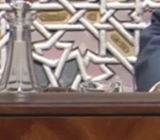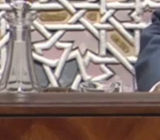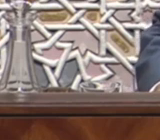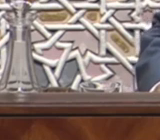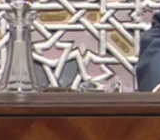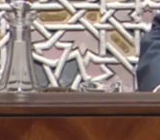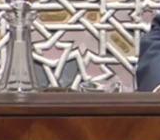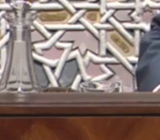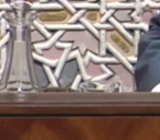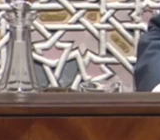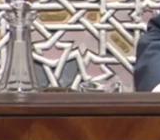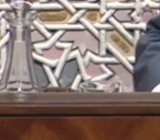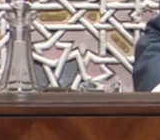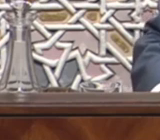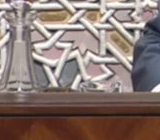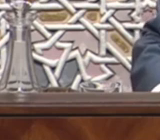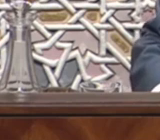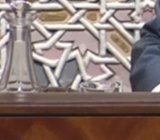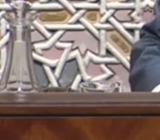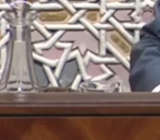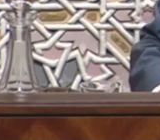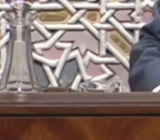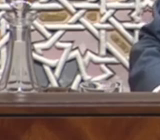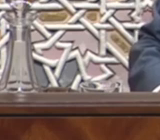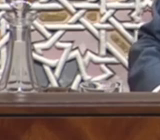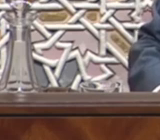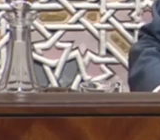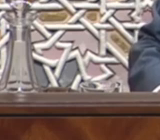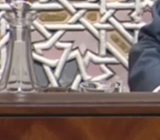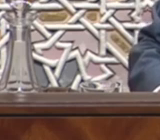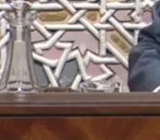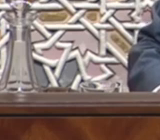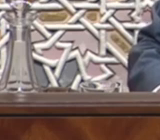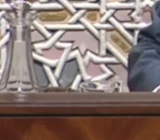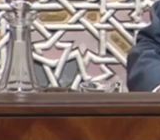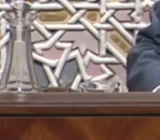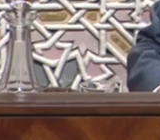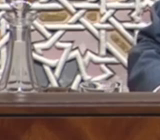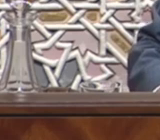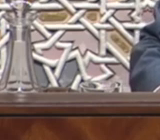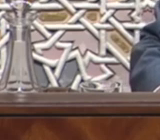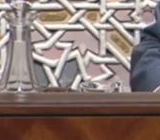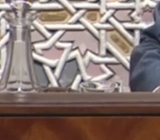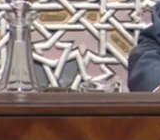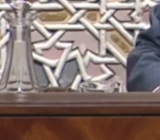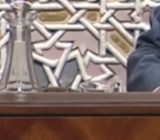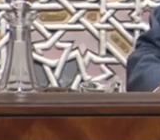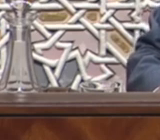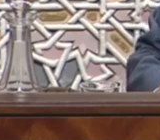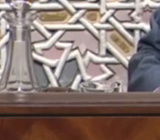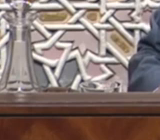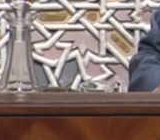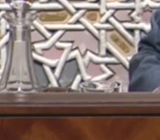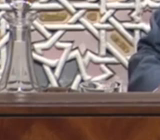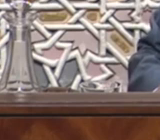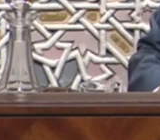نبغي نشير السادة النواب المحترمين بأن السيدة الوزيرة أصرت على الحضور رغم إصابتها بوعكة